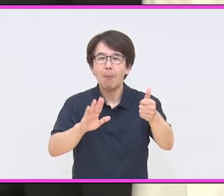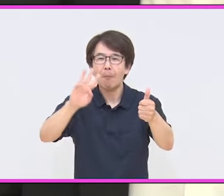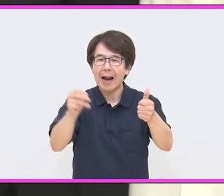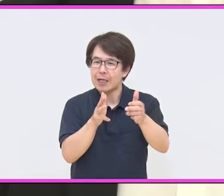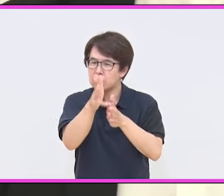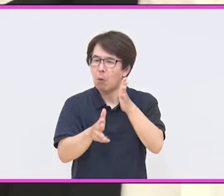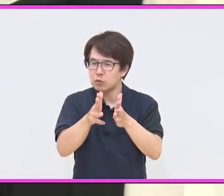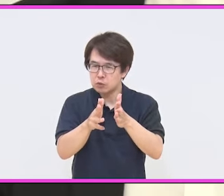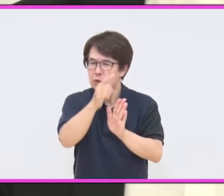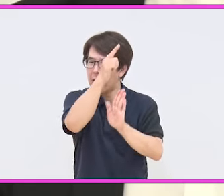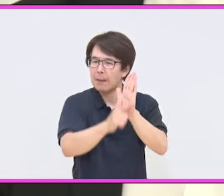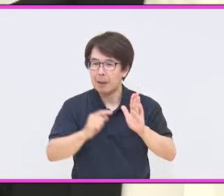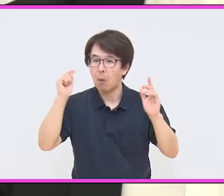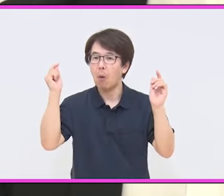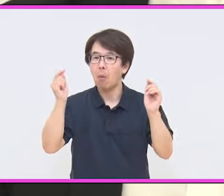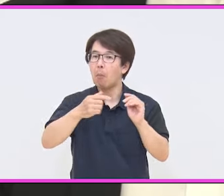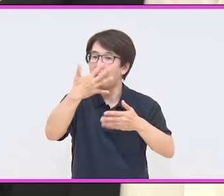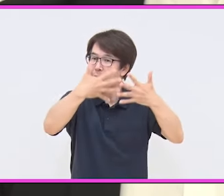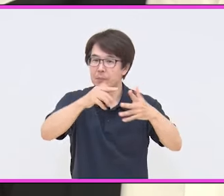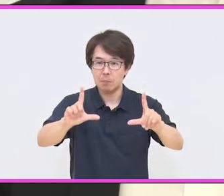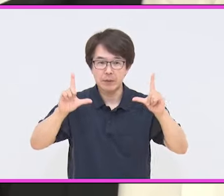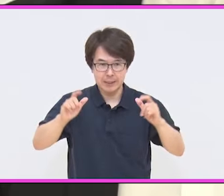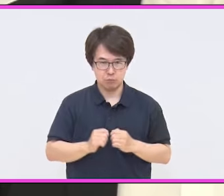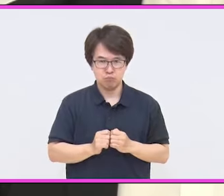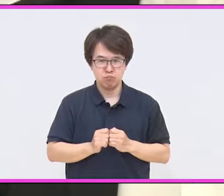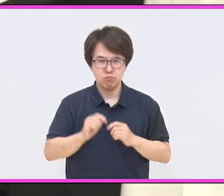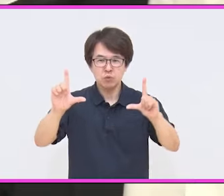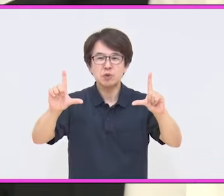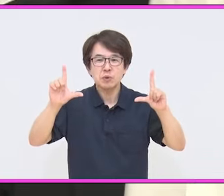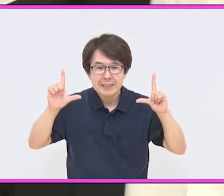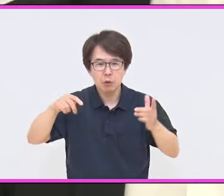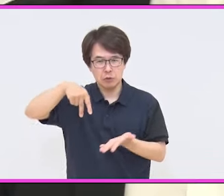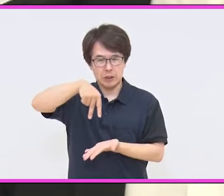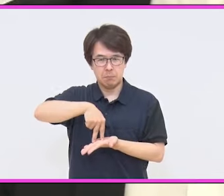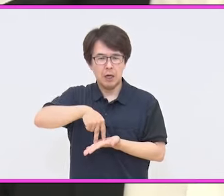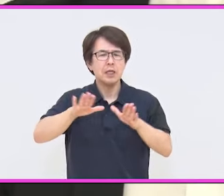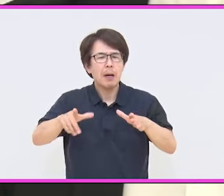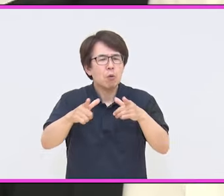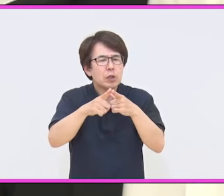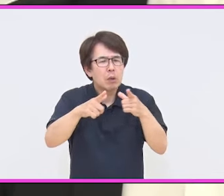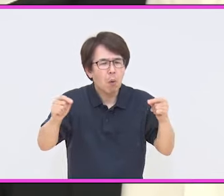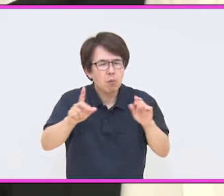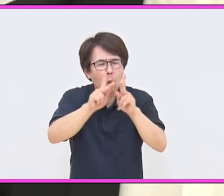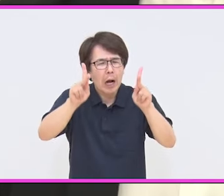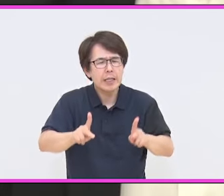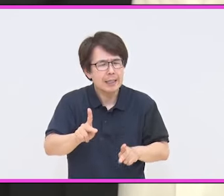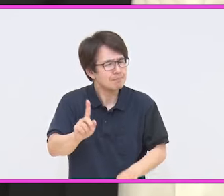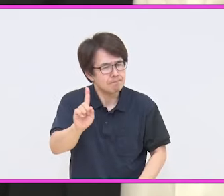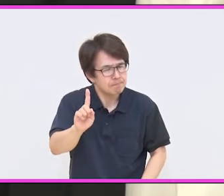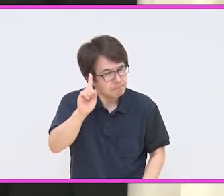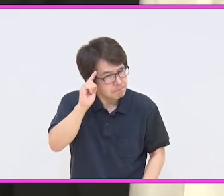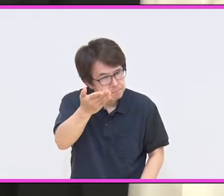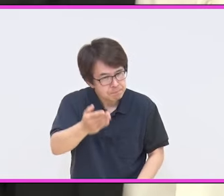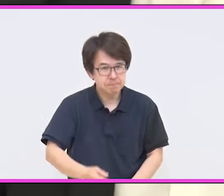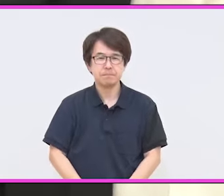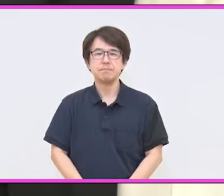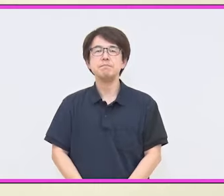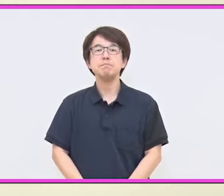はい、こうご出演されている立場から見て今の日本っていうのはどんな課題があるかなと思ったりしています